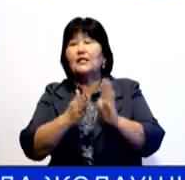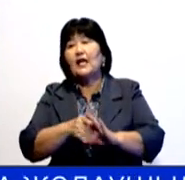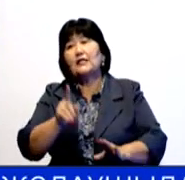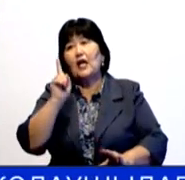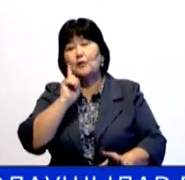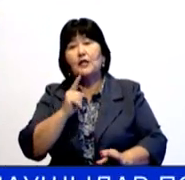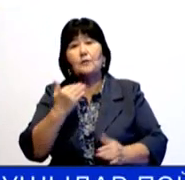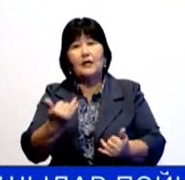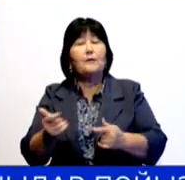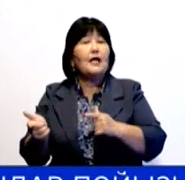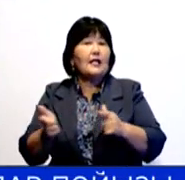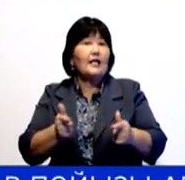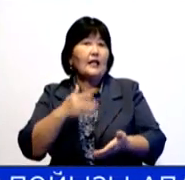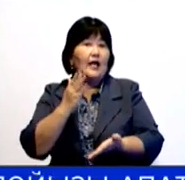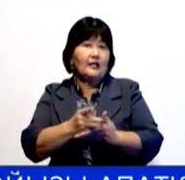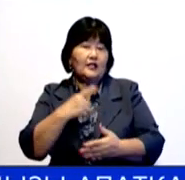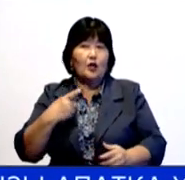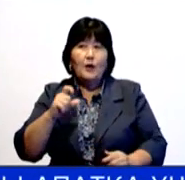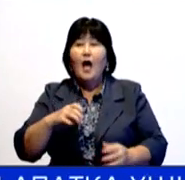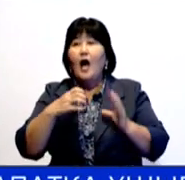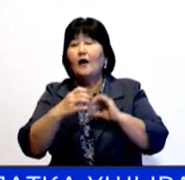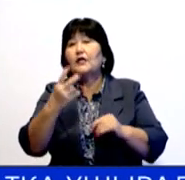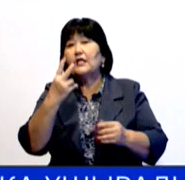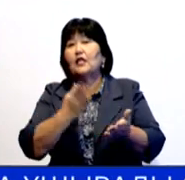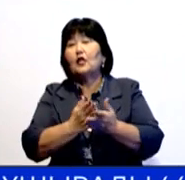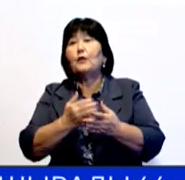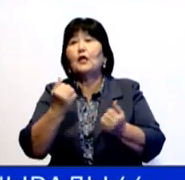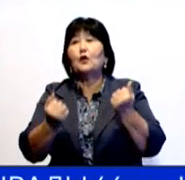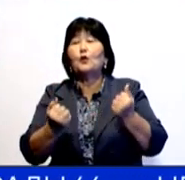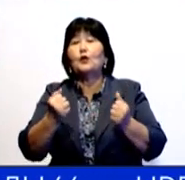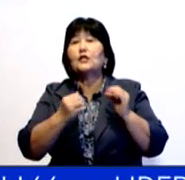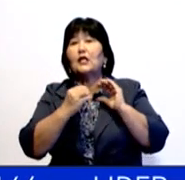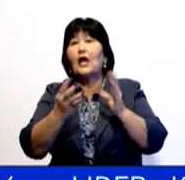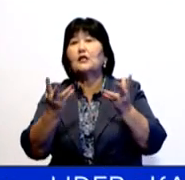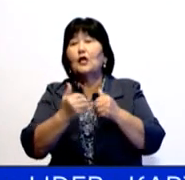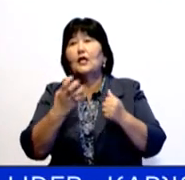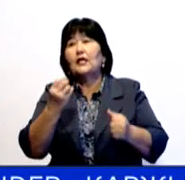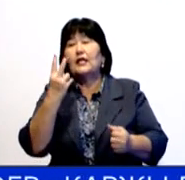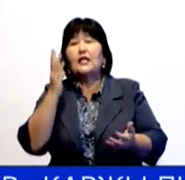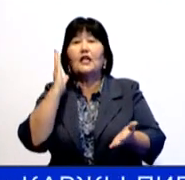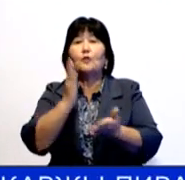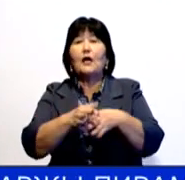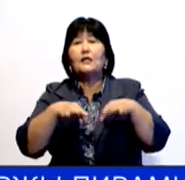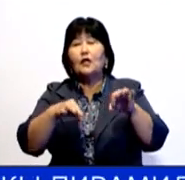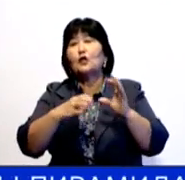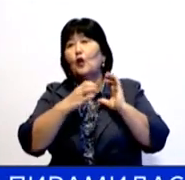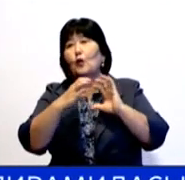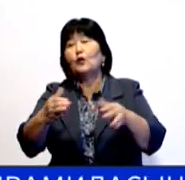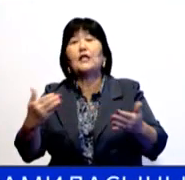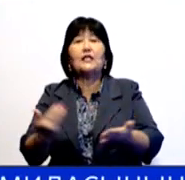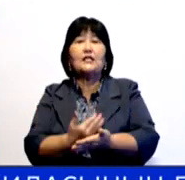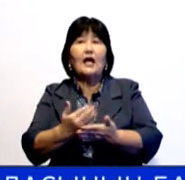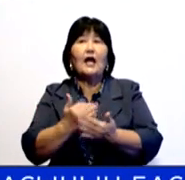бейімделіп дайындалған дейді мамандар. Автобустар екі бағыттағы көліктер қатарын толықтырып, тағы екі бағытқа қатынайтын қоғамдық көліктерді